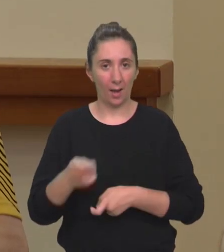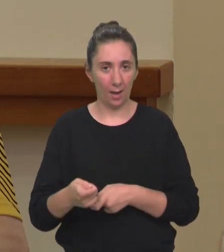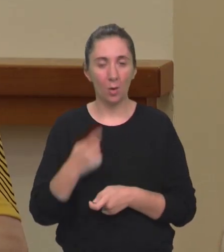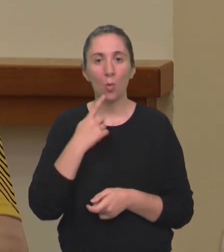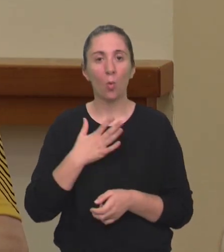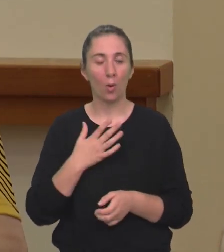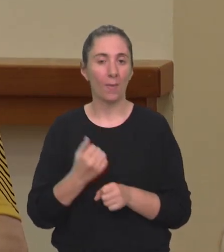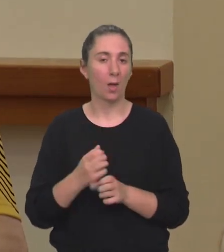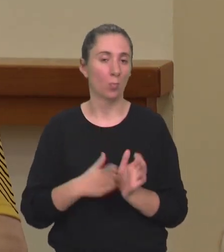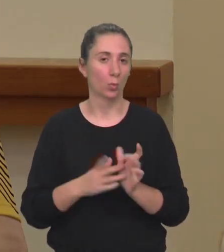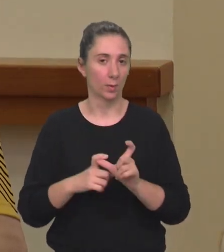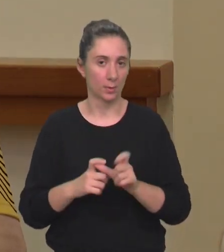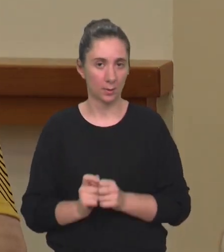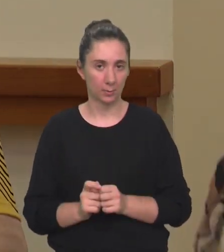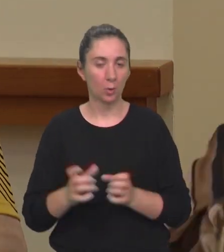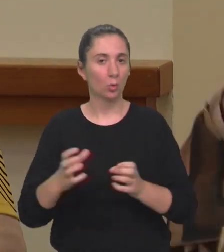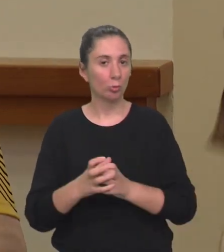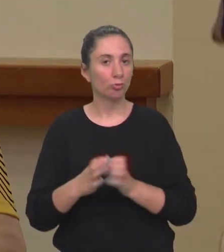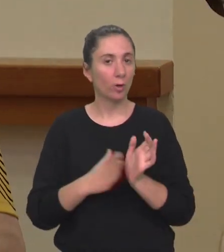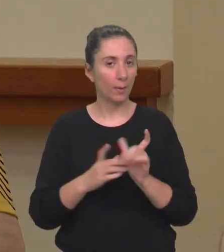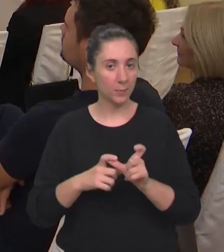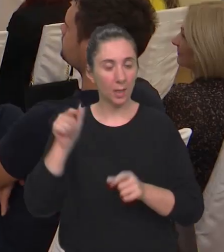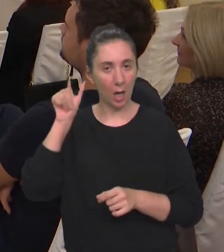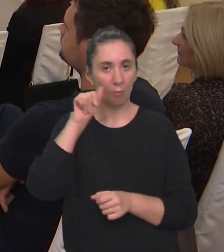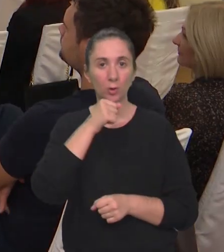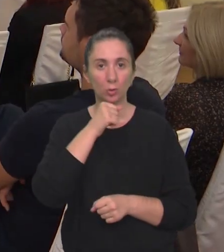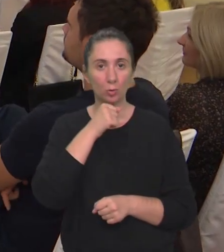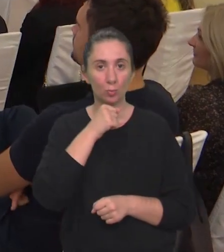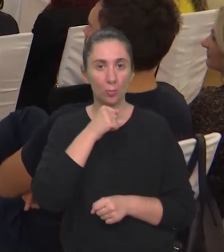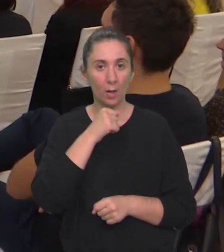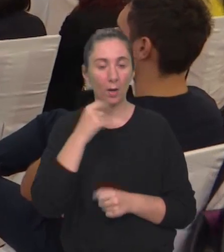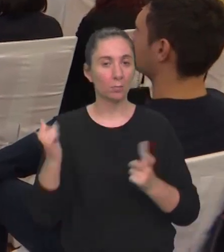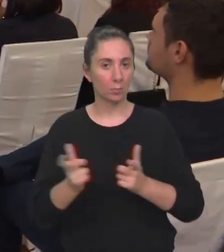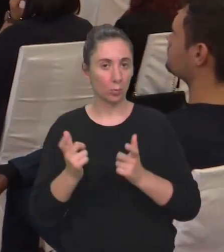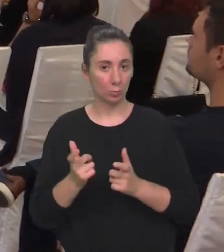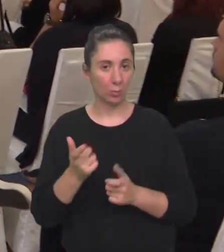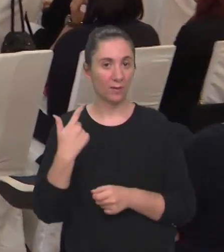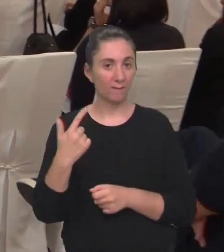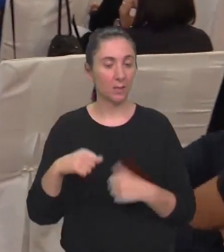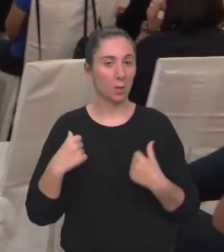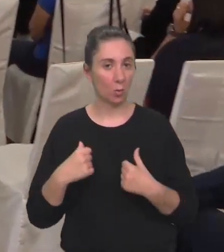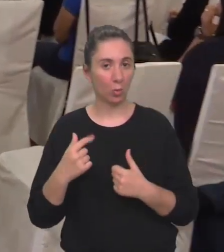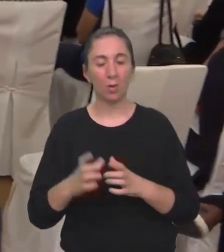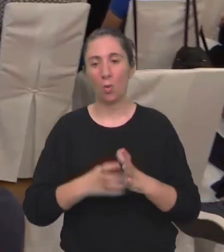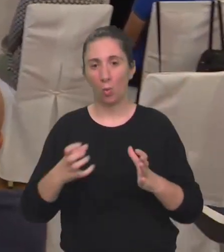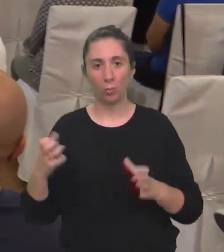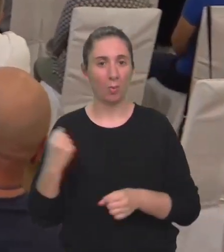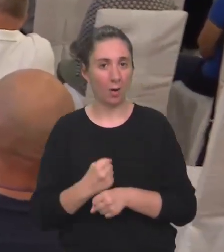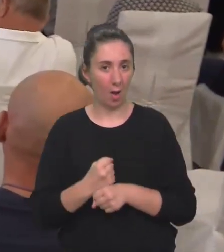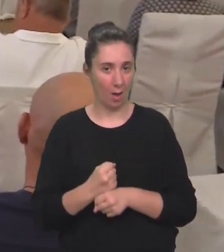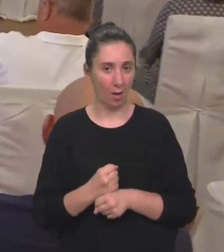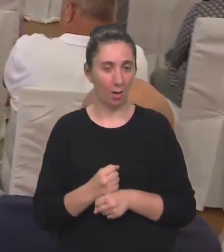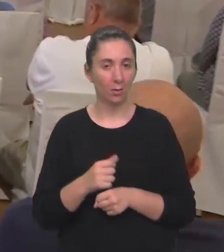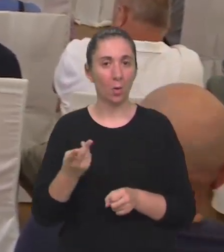multiplu sklerozu. Društvo multiple skleroze Karlovačke županije proslavilo je 20 godina kontinuiranog rada